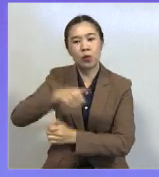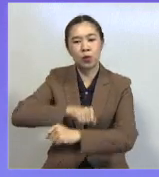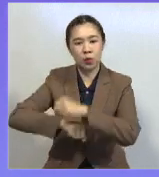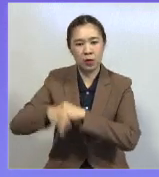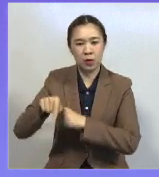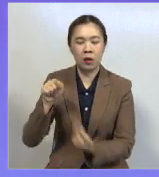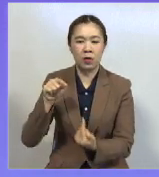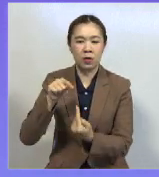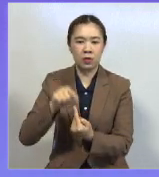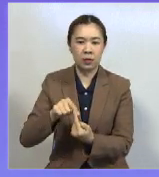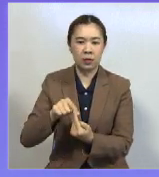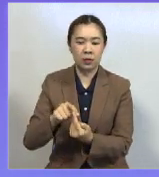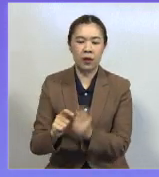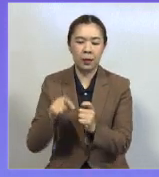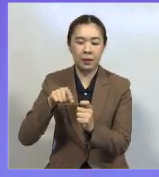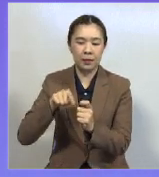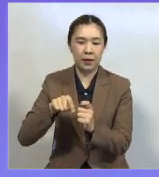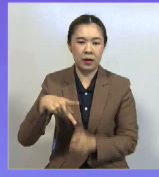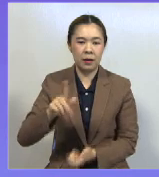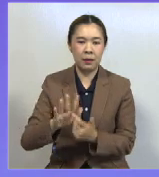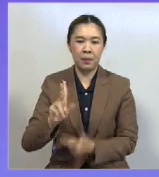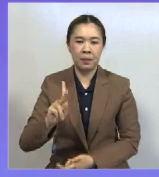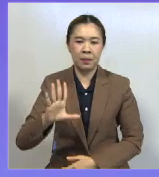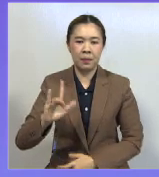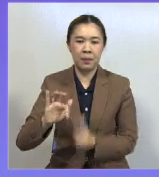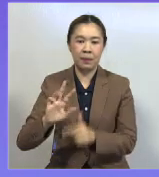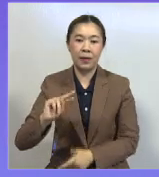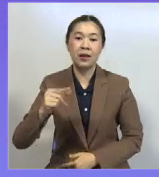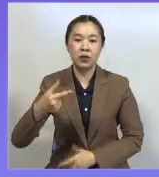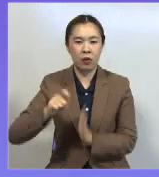รวจกลางตำบลหนองสาหร่ายอำเภอปากช่องจังหวัดนครราชสีมาค่ะ ค่ะ